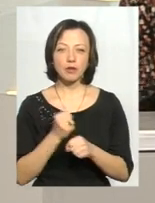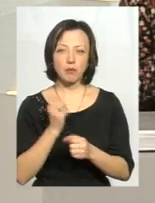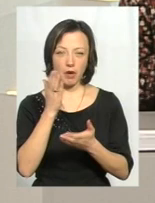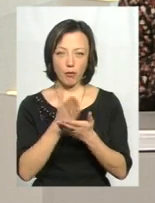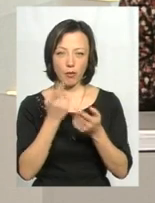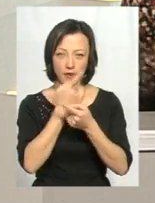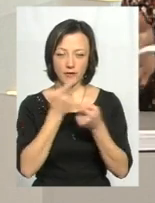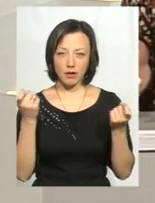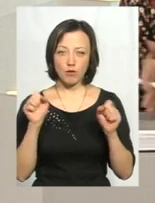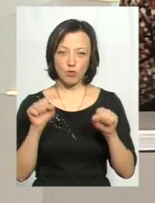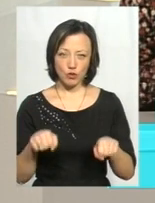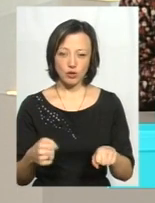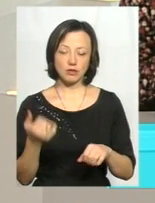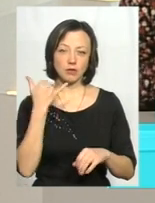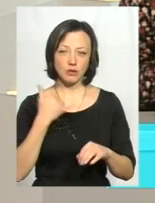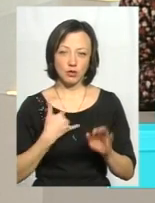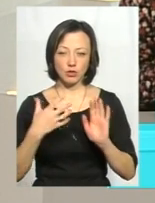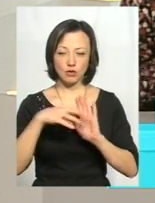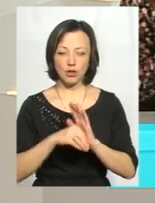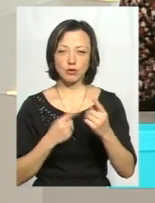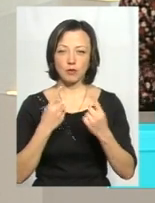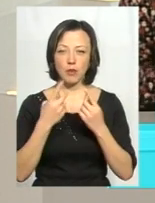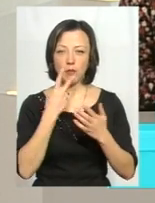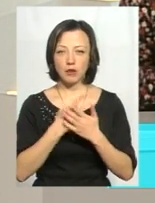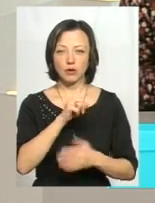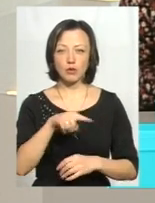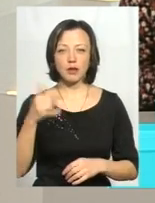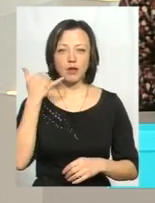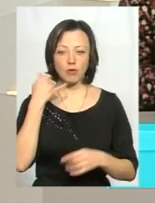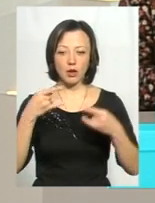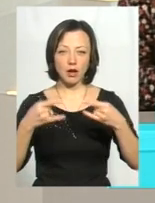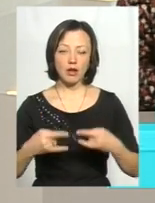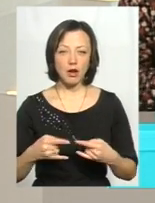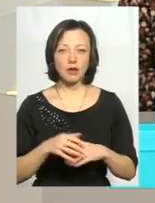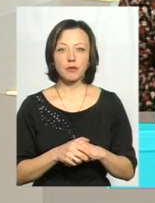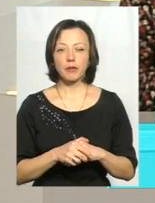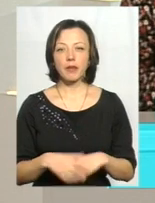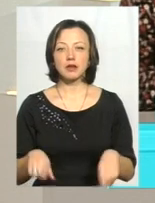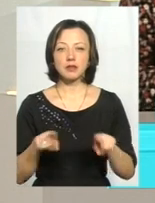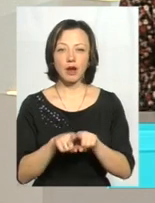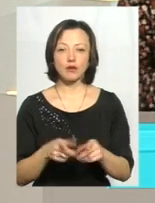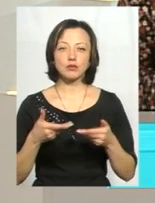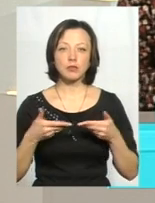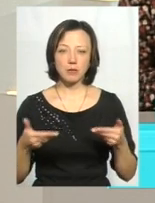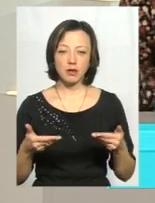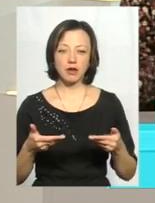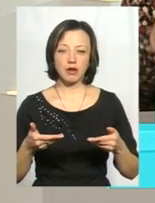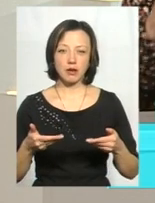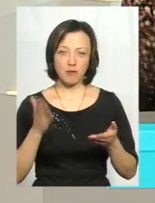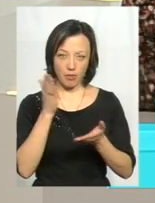прямому ефірі, тому можете також долучатись до розмови, бачите номера телефонів на ваших екранах. Також ми наживо